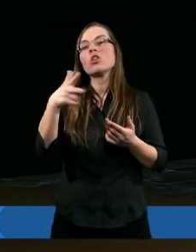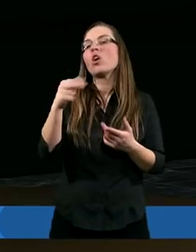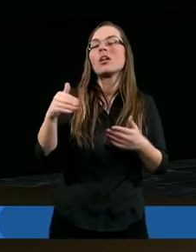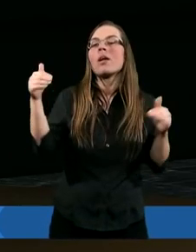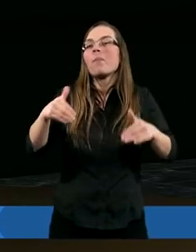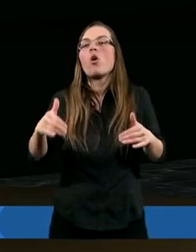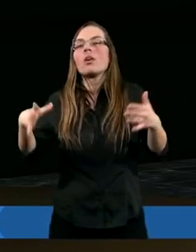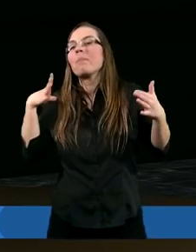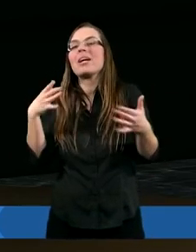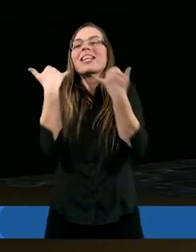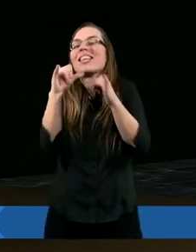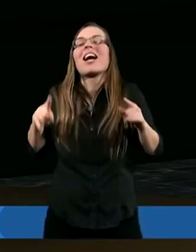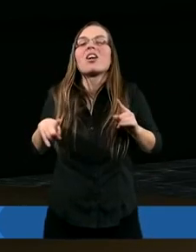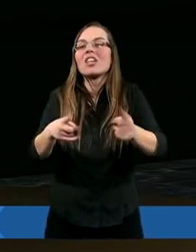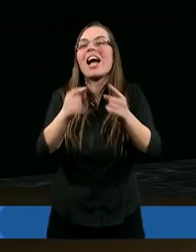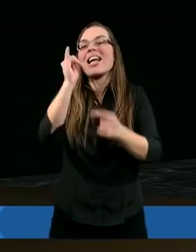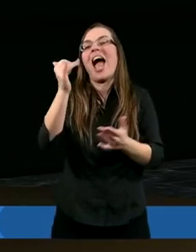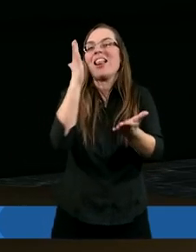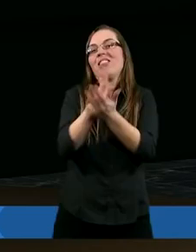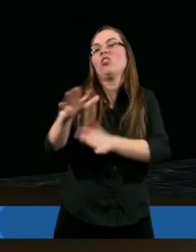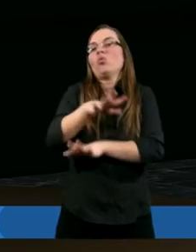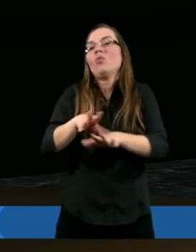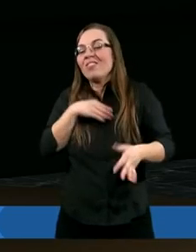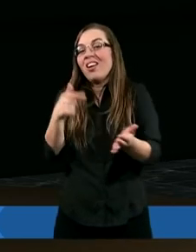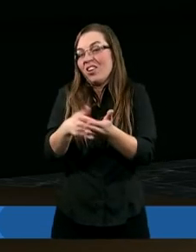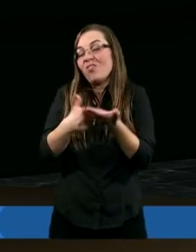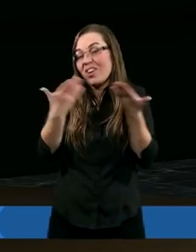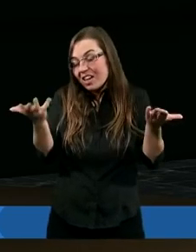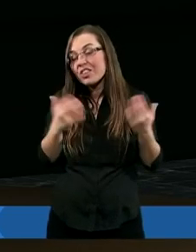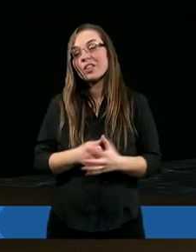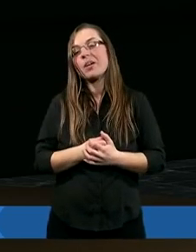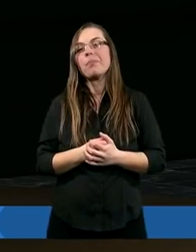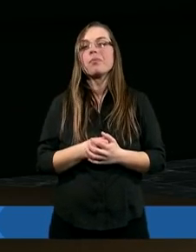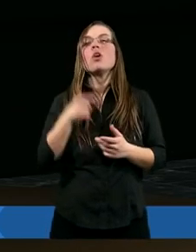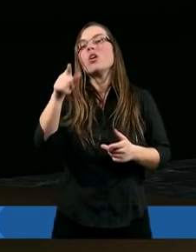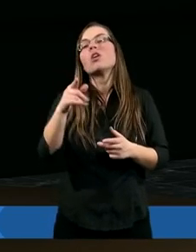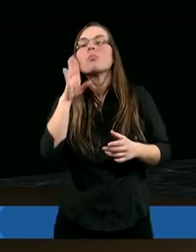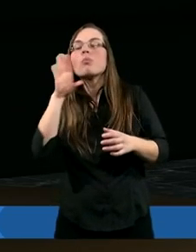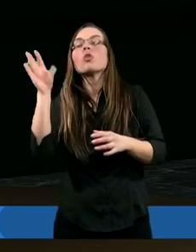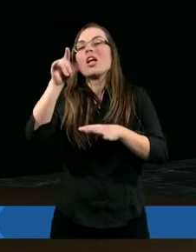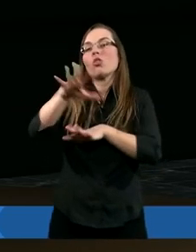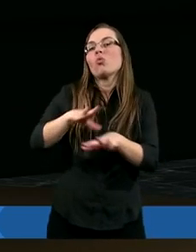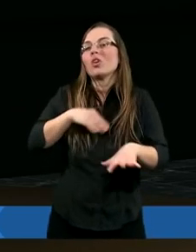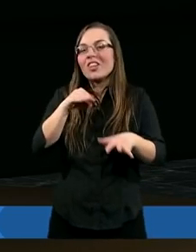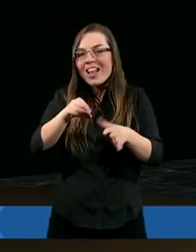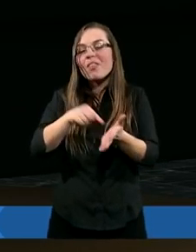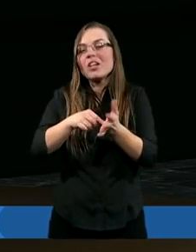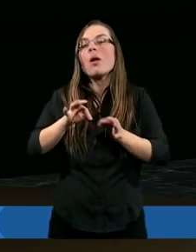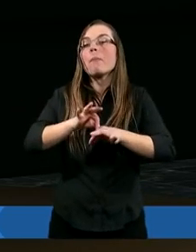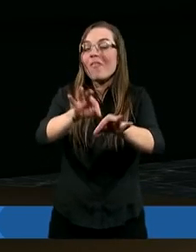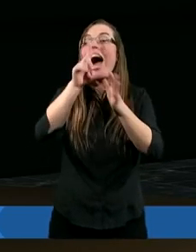to nie może być innego działania jak tylko Ducha Świętego, który nas do tego prowadzi.